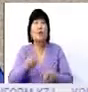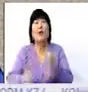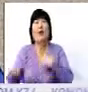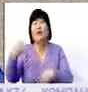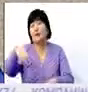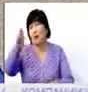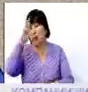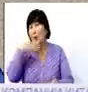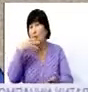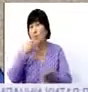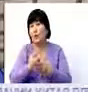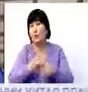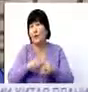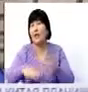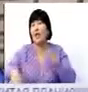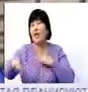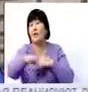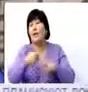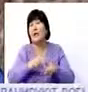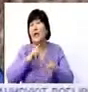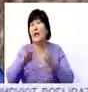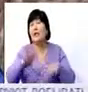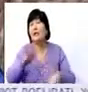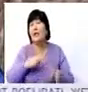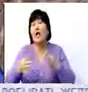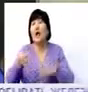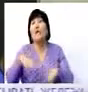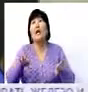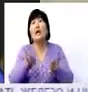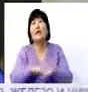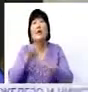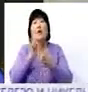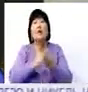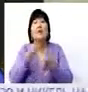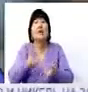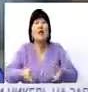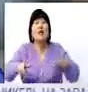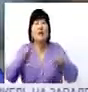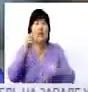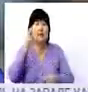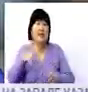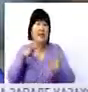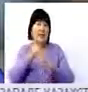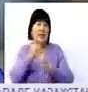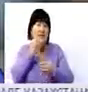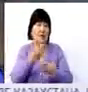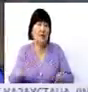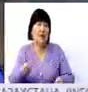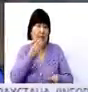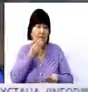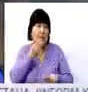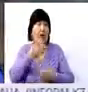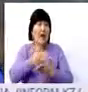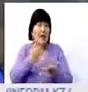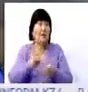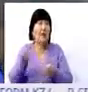возврату госсобственности таких площадей. На заседании были обсуждены также причины подорожания социально значимых продуктов питания.